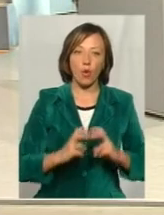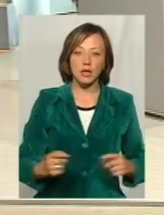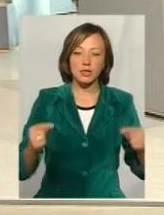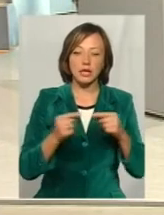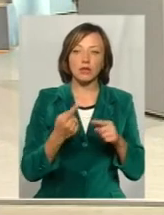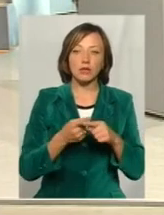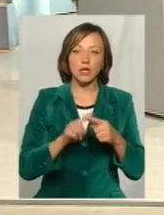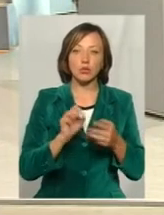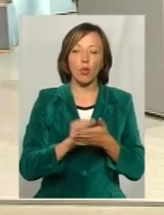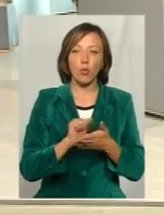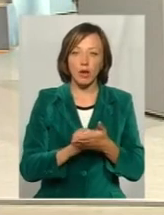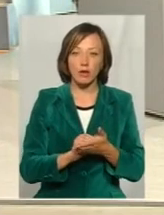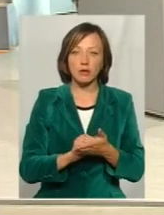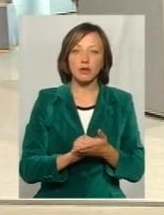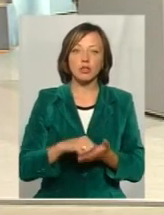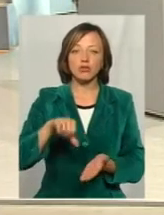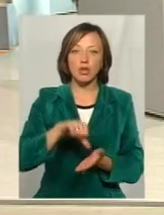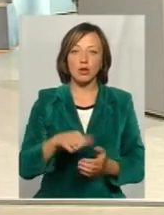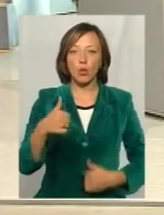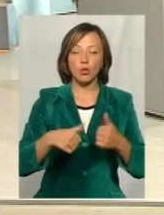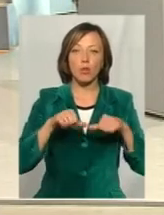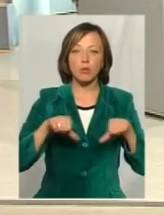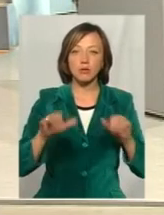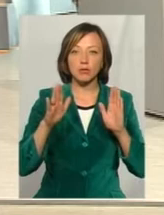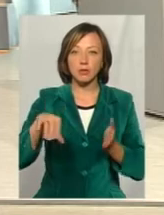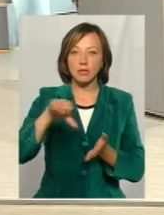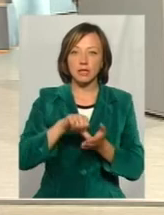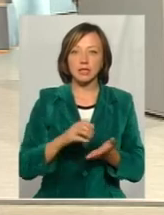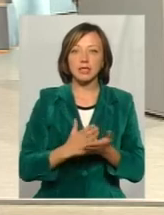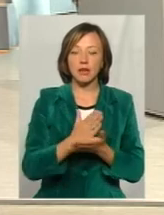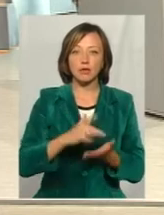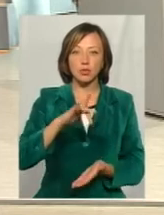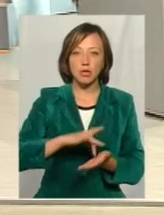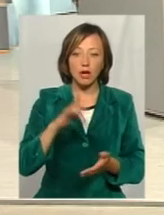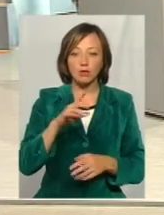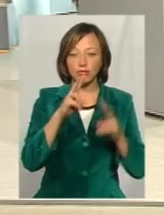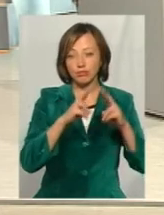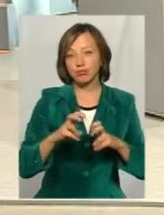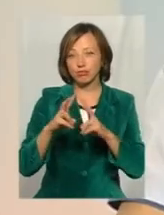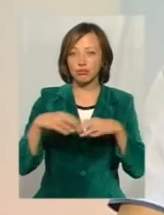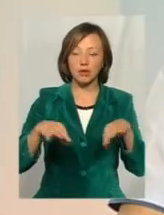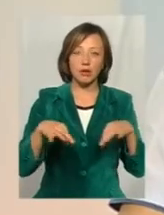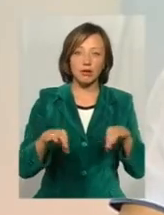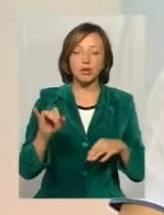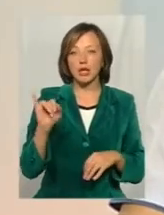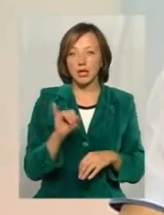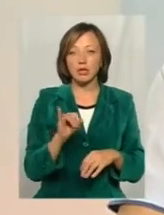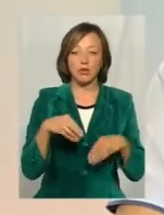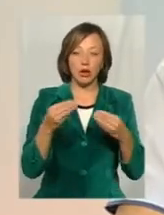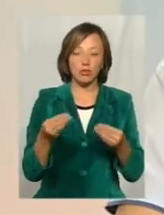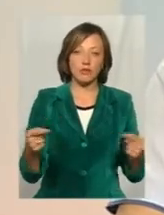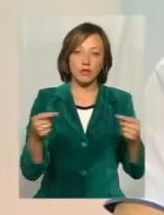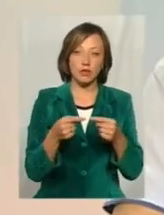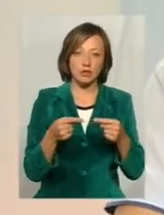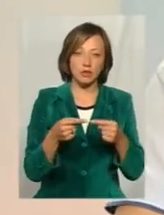цих нормативних актів, членом конкурсного комітету також буде представник сервісного центру, і які дадуть